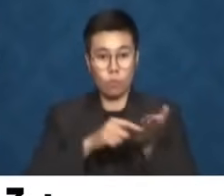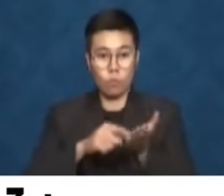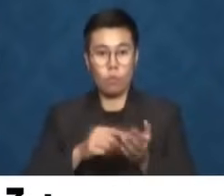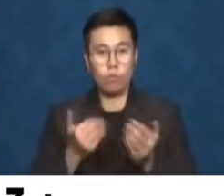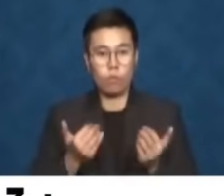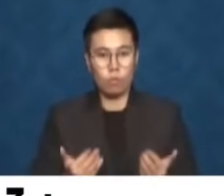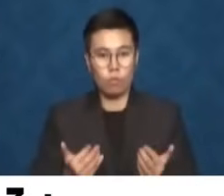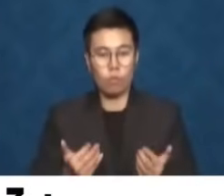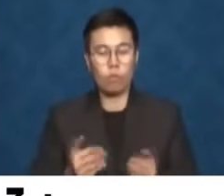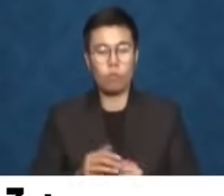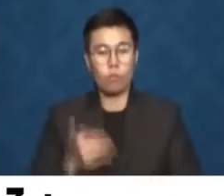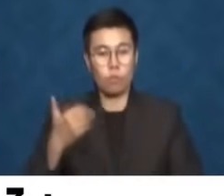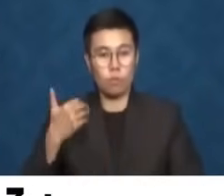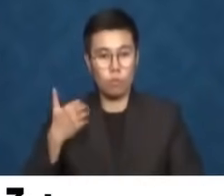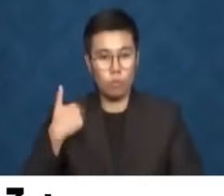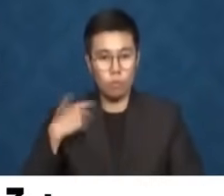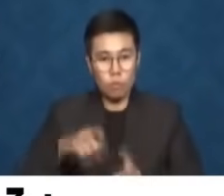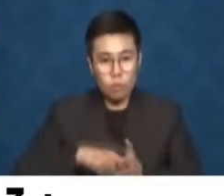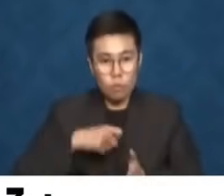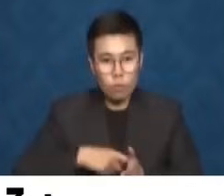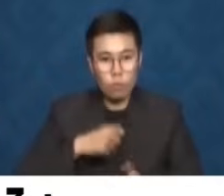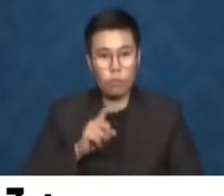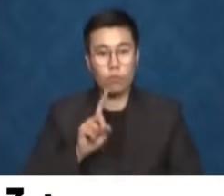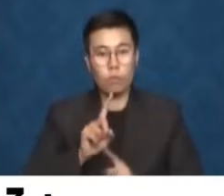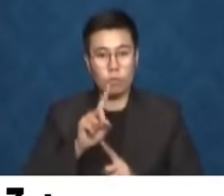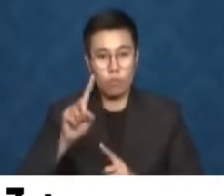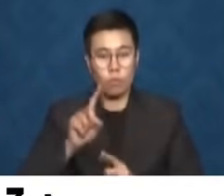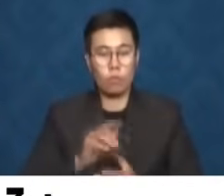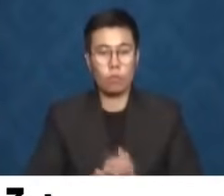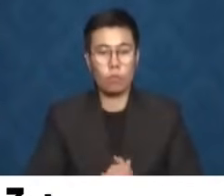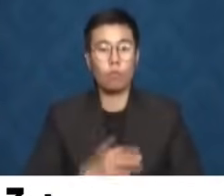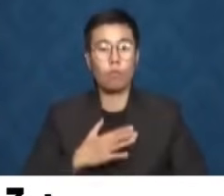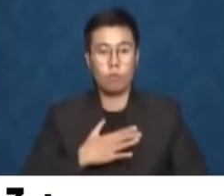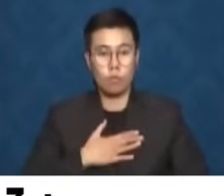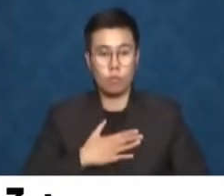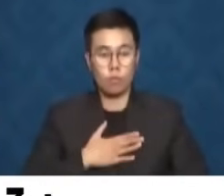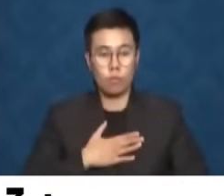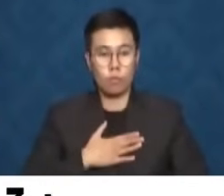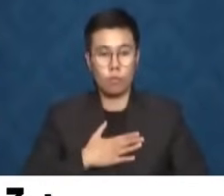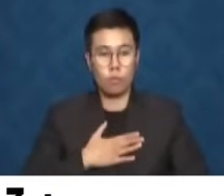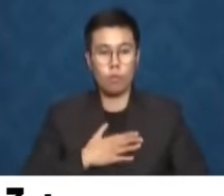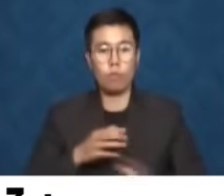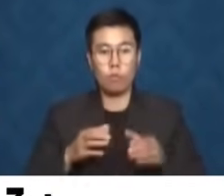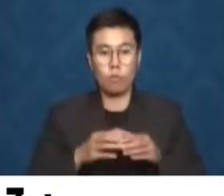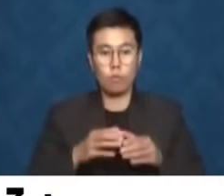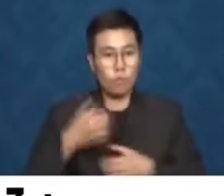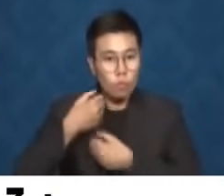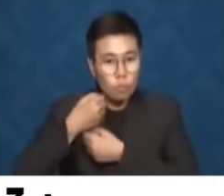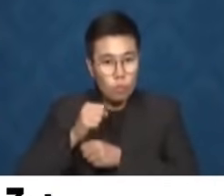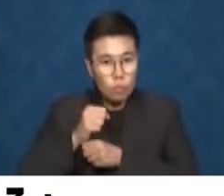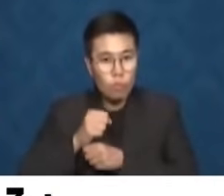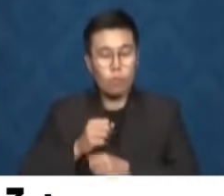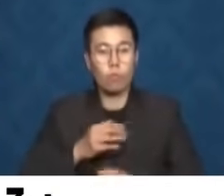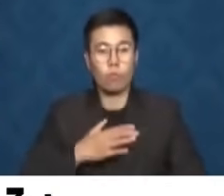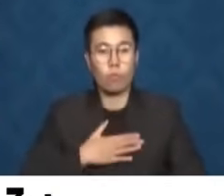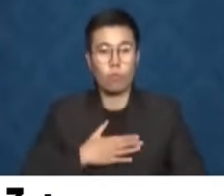ที่เรียกว่าไม่สามารถนิ่งเฉยหรือเพิกเฉยกับการกระทําดังกล่าวได้และคุณจุลินก็เสนอความเห็น4ประการว่าที่เห็นเนี่ยที่เกิด